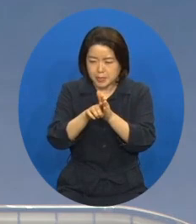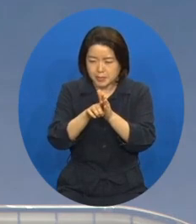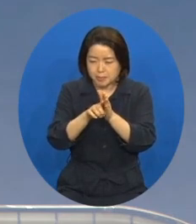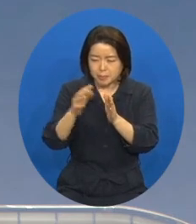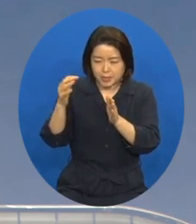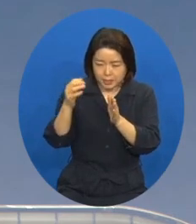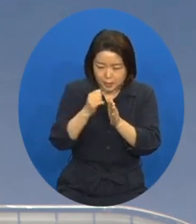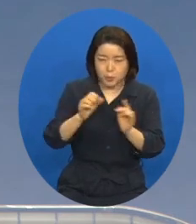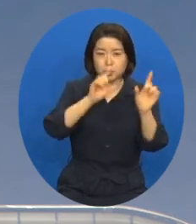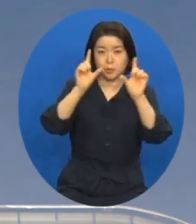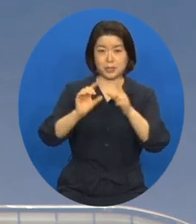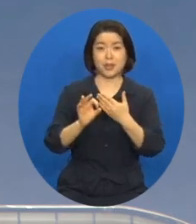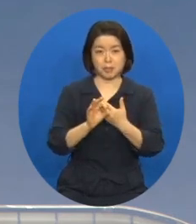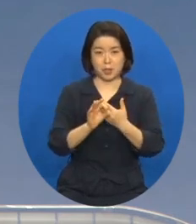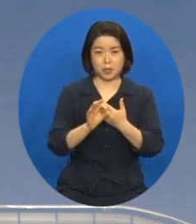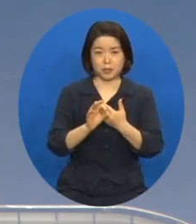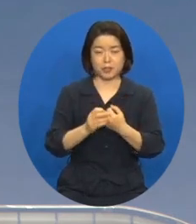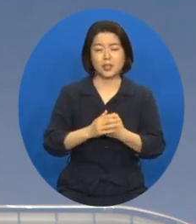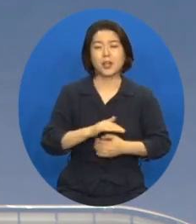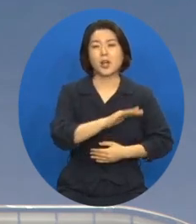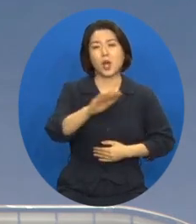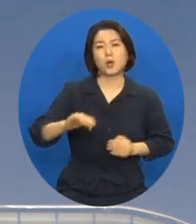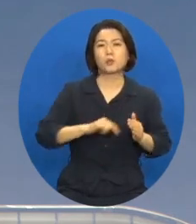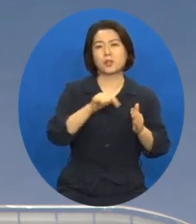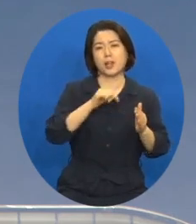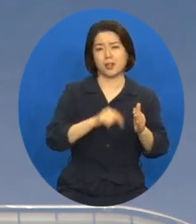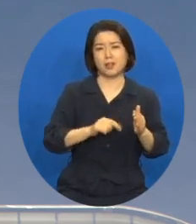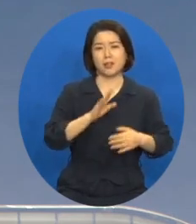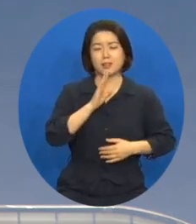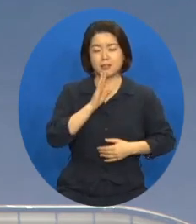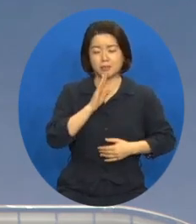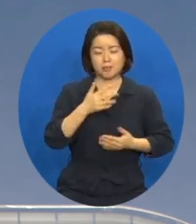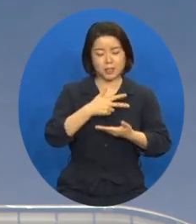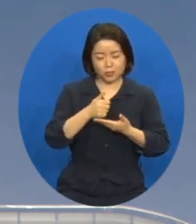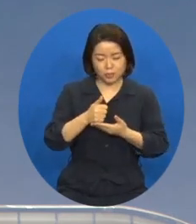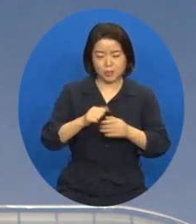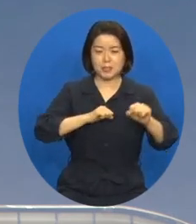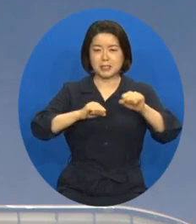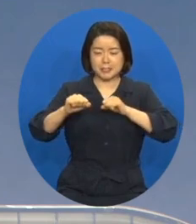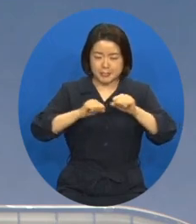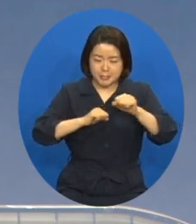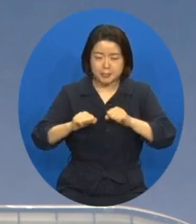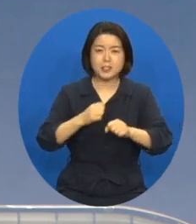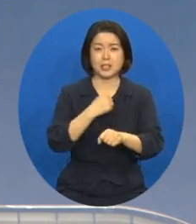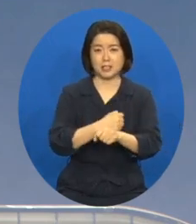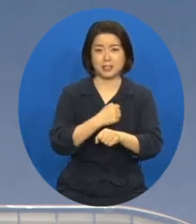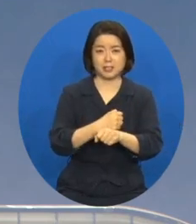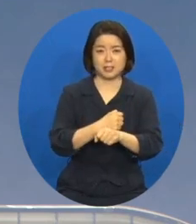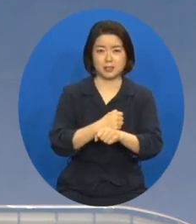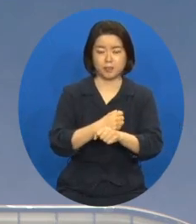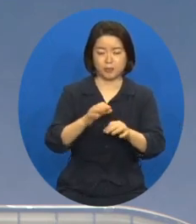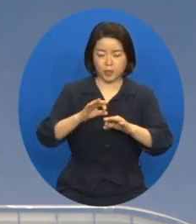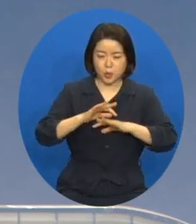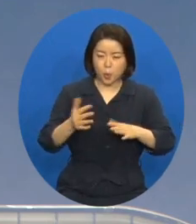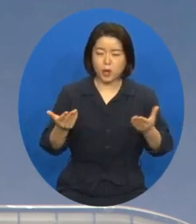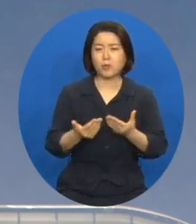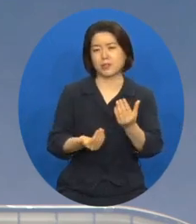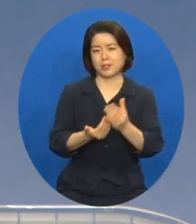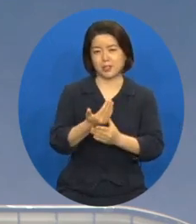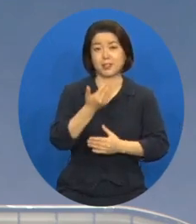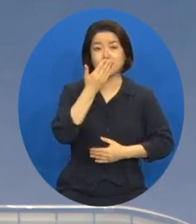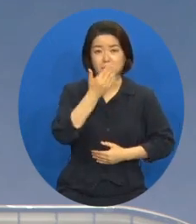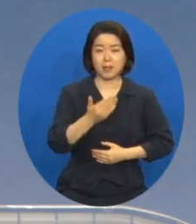시작하면, 그러면 우리 안에 정말 주님이 살아 역사하시는 놀라운 일이